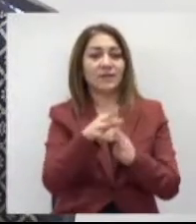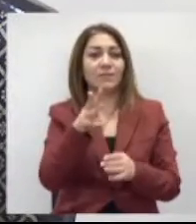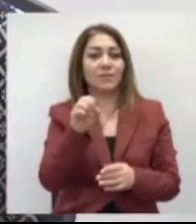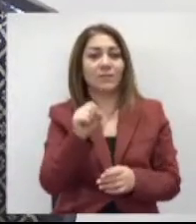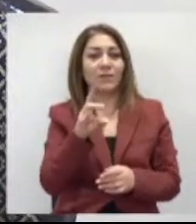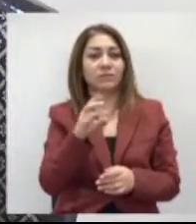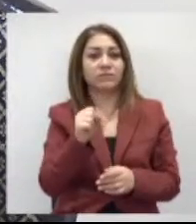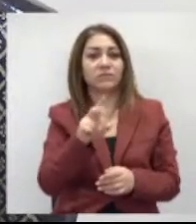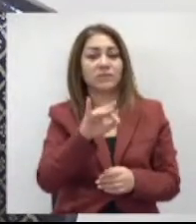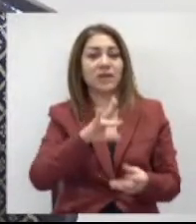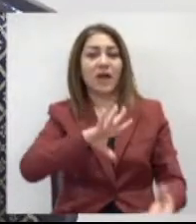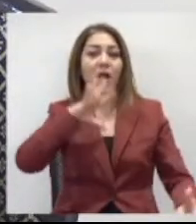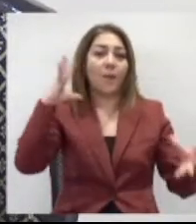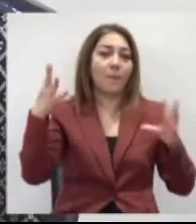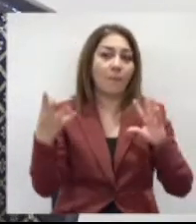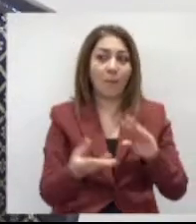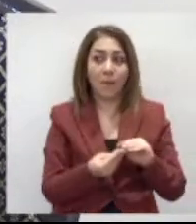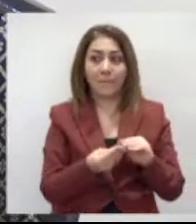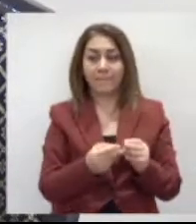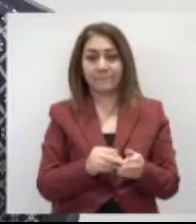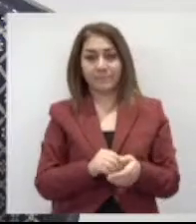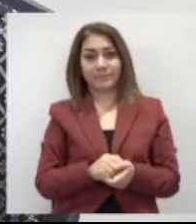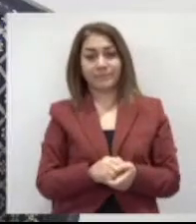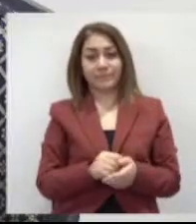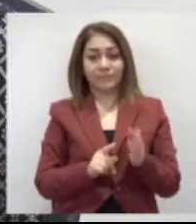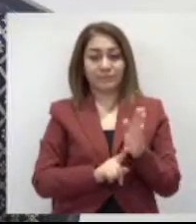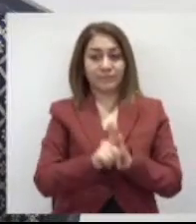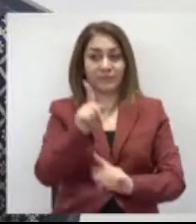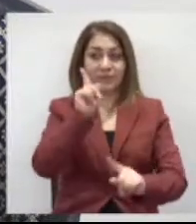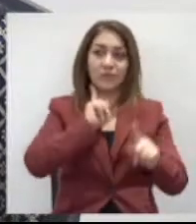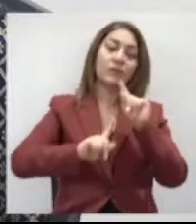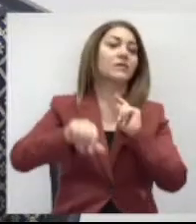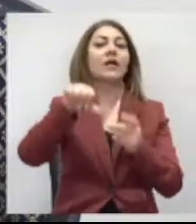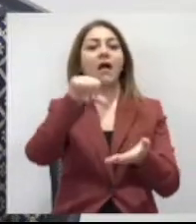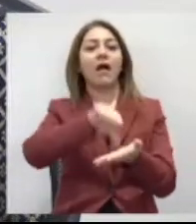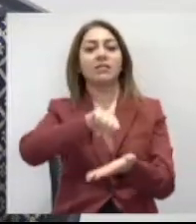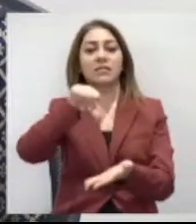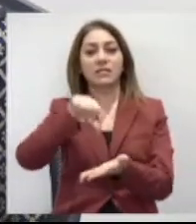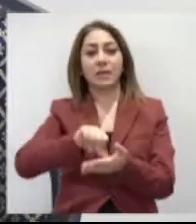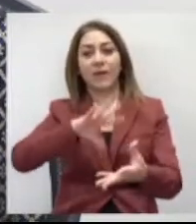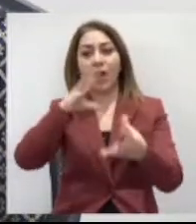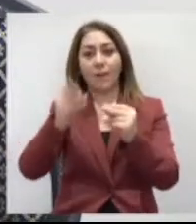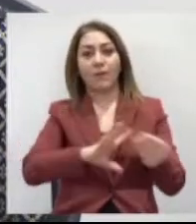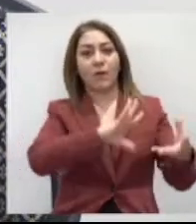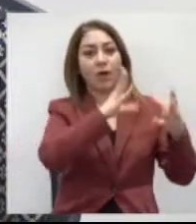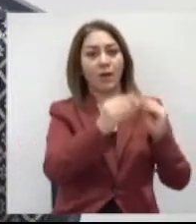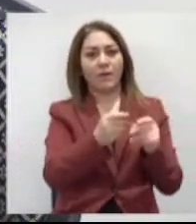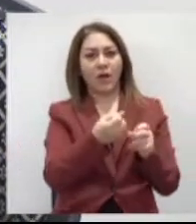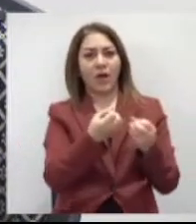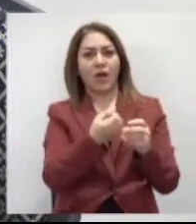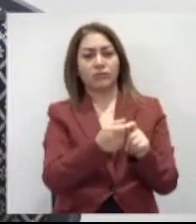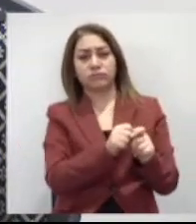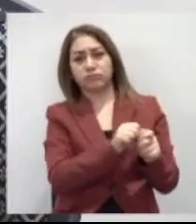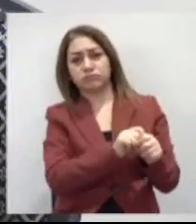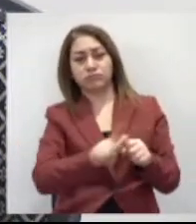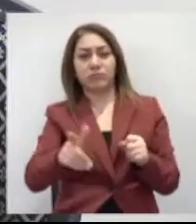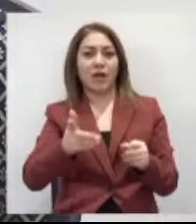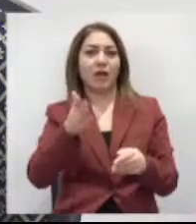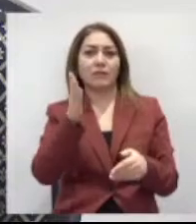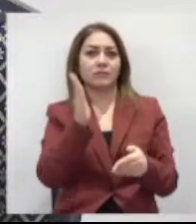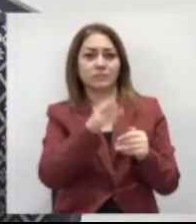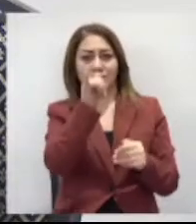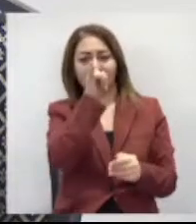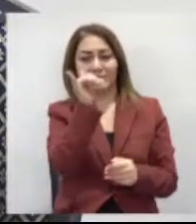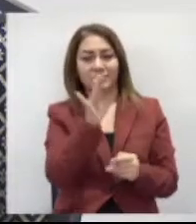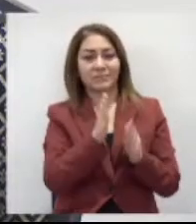Մանասյան ամփոփի արդեն եղած լսվածը, որտեվ եթե սկսեն խորհրդի անդամները մեկը մյուսին ամփոփել, դա կդառնա անվերջանալի գործընթաց։